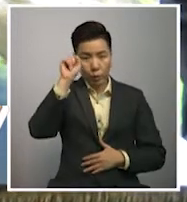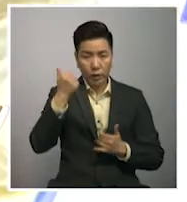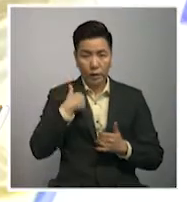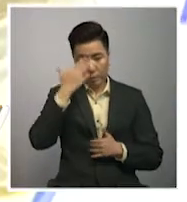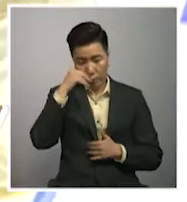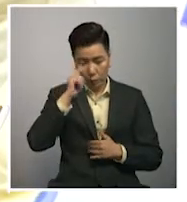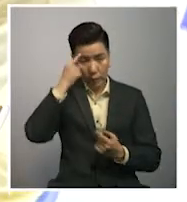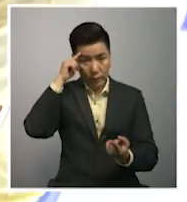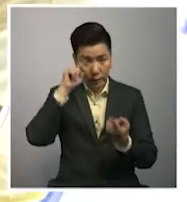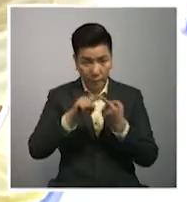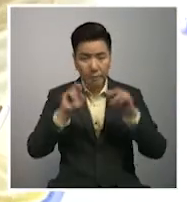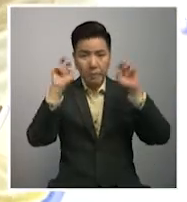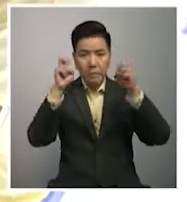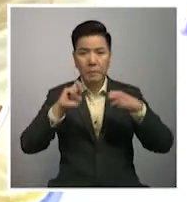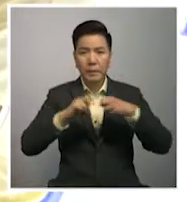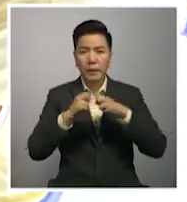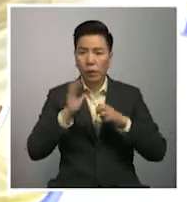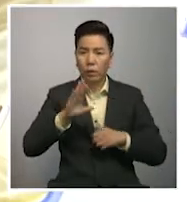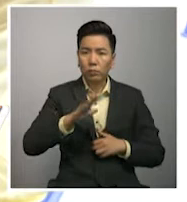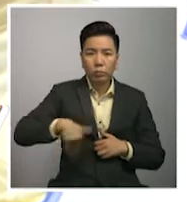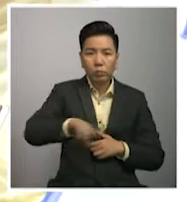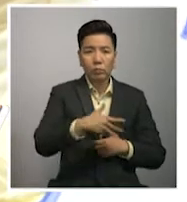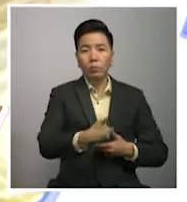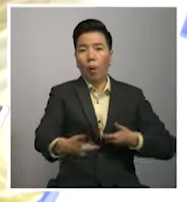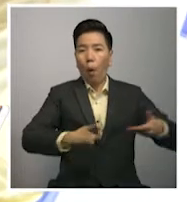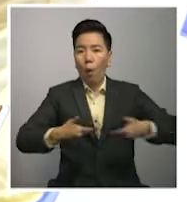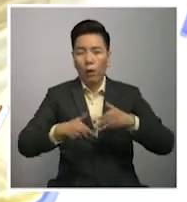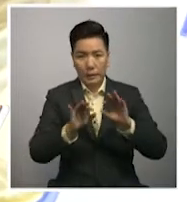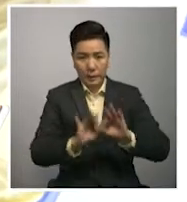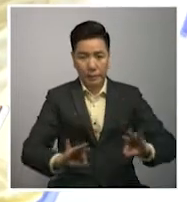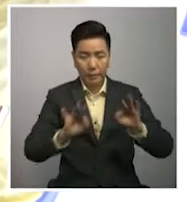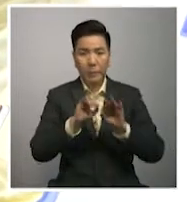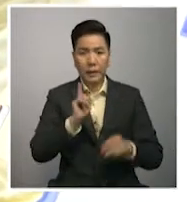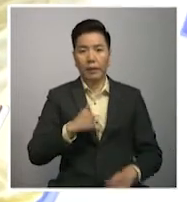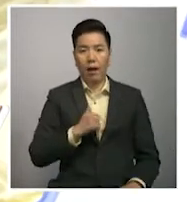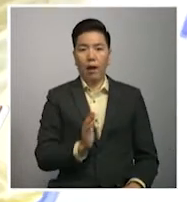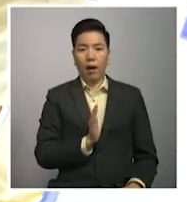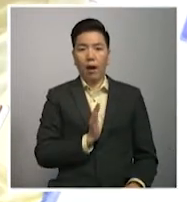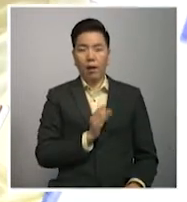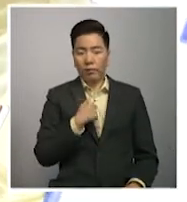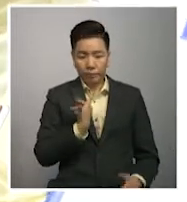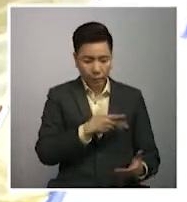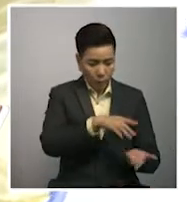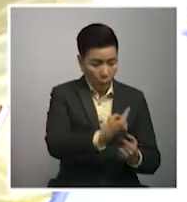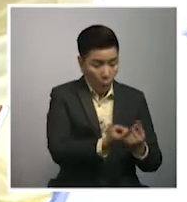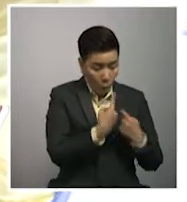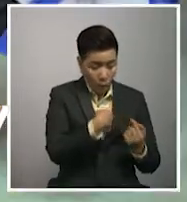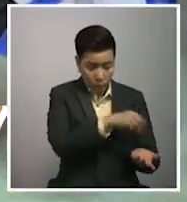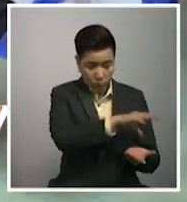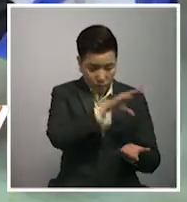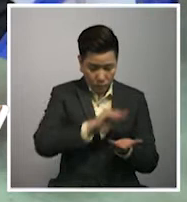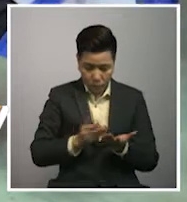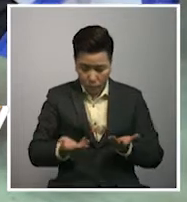ดยจะต้องคำนึงถึงประเด็นปัญหาที่ประชาชนเรียกร้องเป็นสำคัญและเป็นสื่อกลางนำข้อร้องเรียนดังกล่าวเพื่อเสน